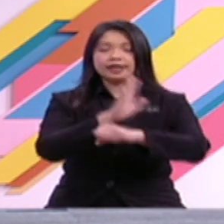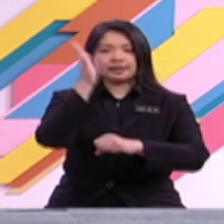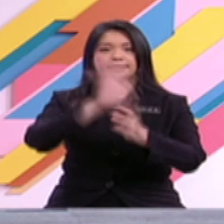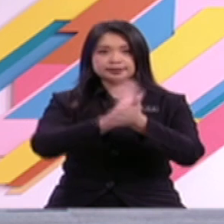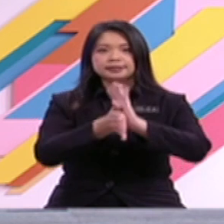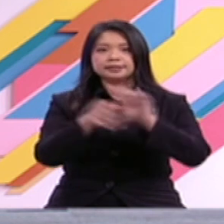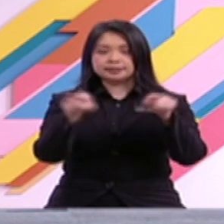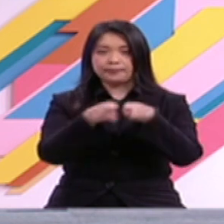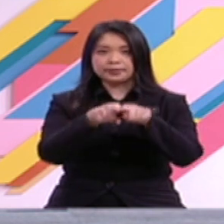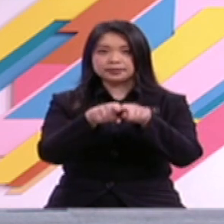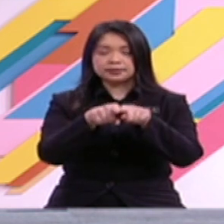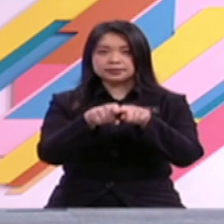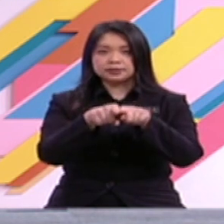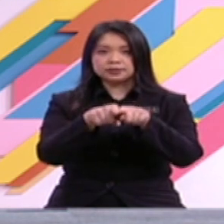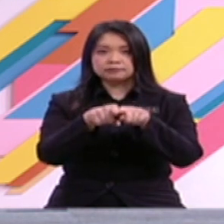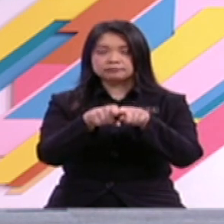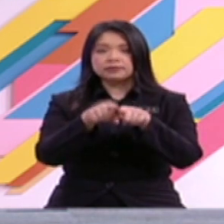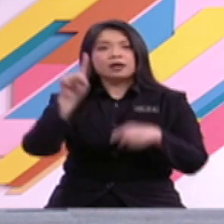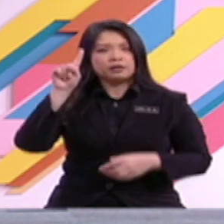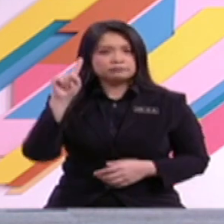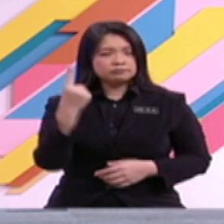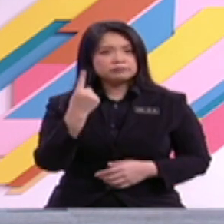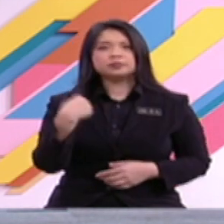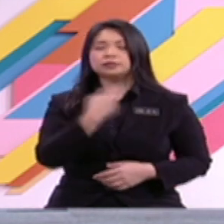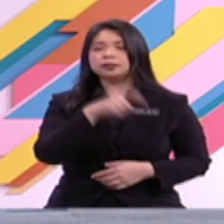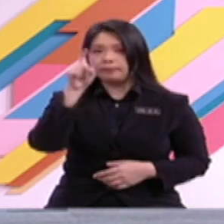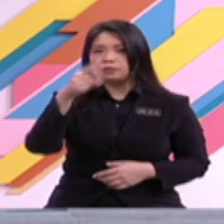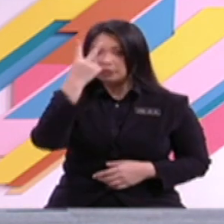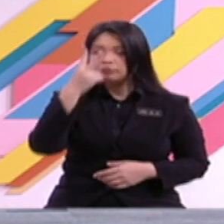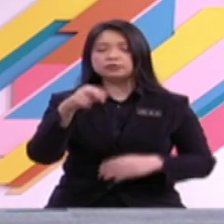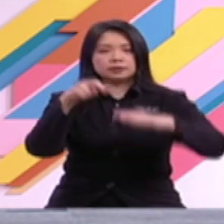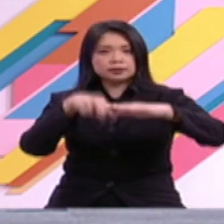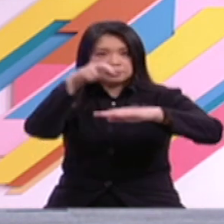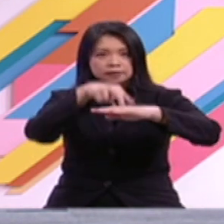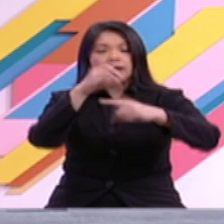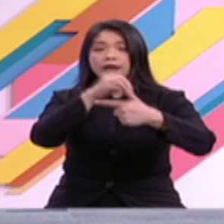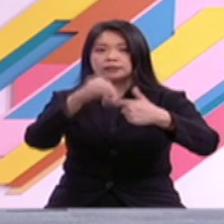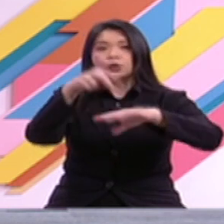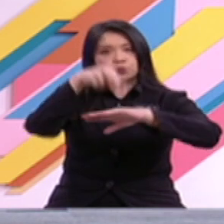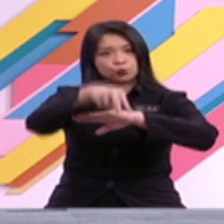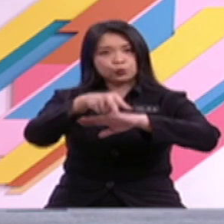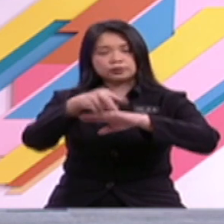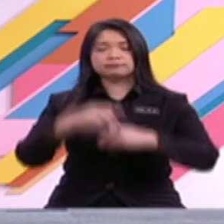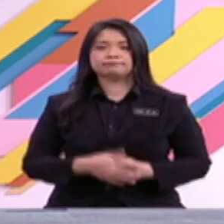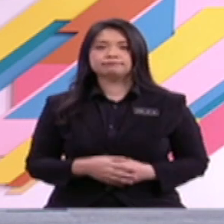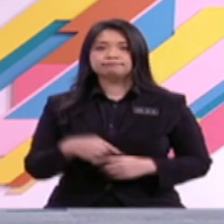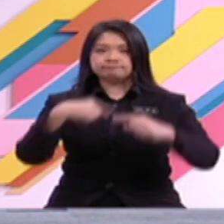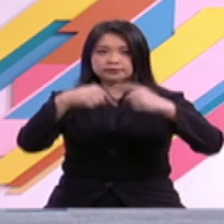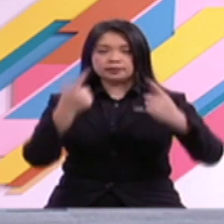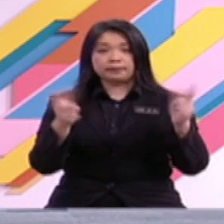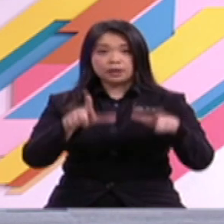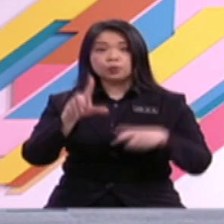keset sabut nya cuma kita nah pastikan sama Dede naik atau hadiah sebuah Oke sebelahku